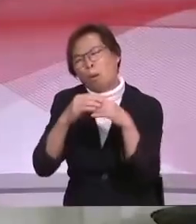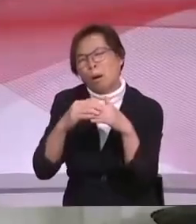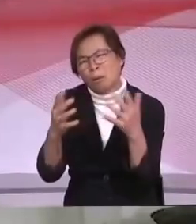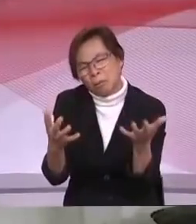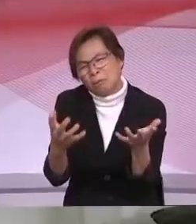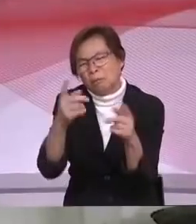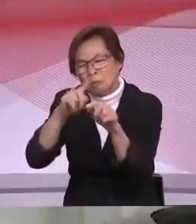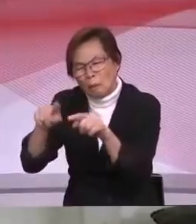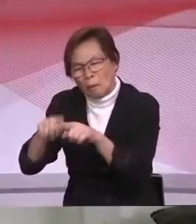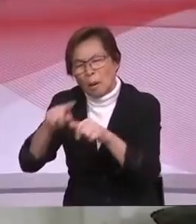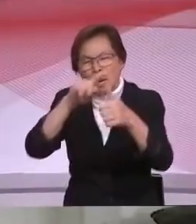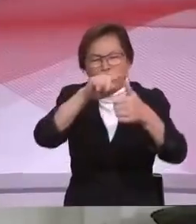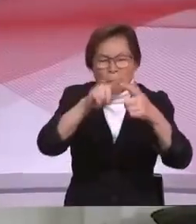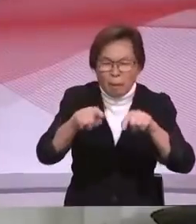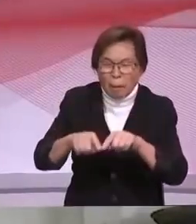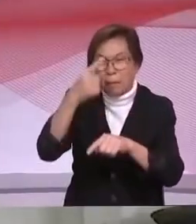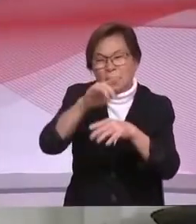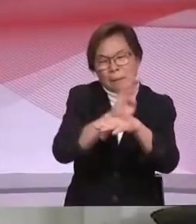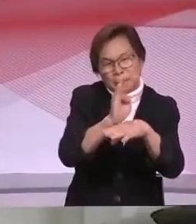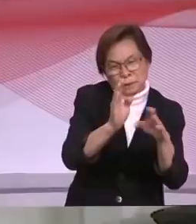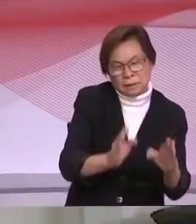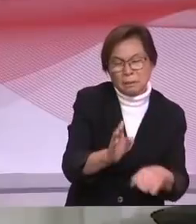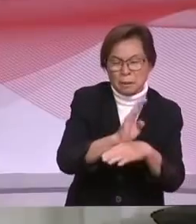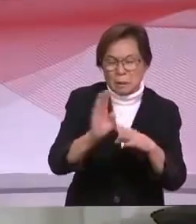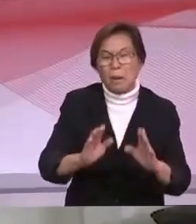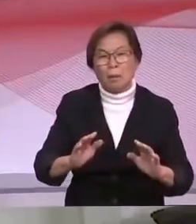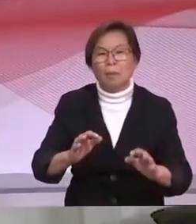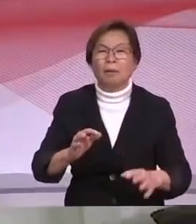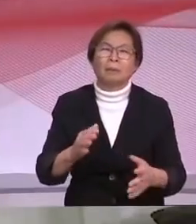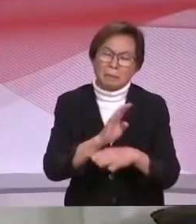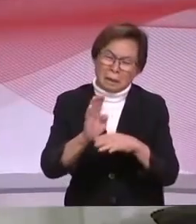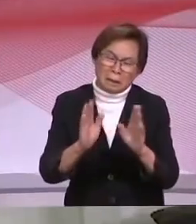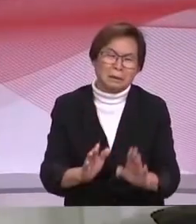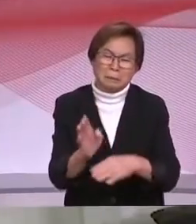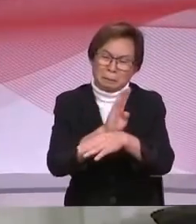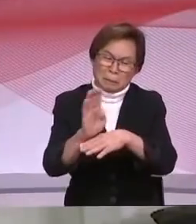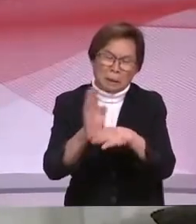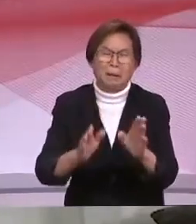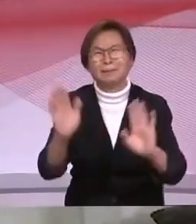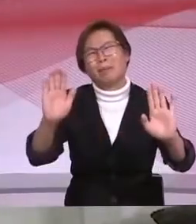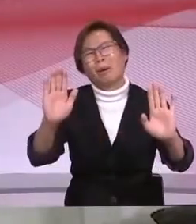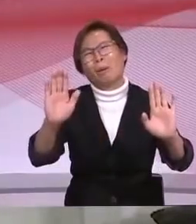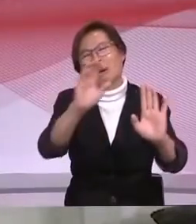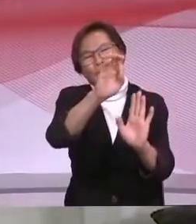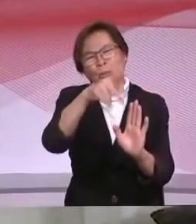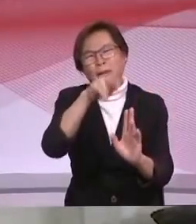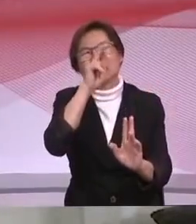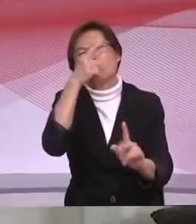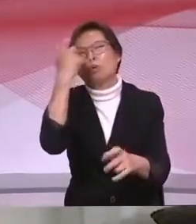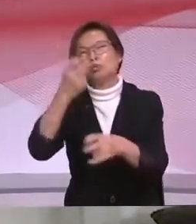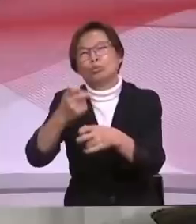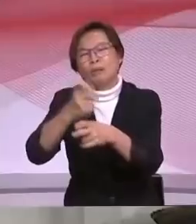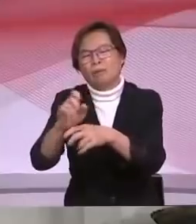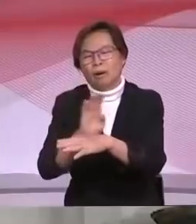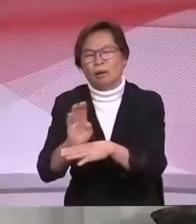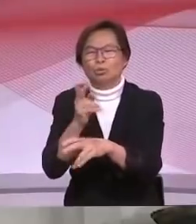macam-macam. Bagi peniaga-peniaga, mungkin mereka kalau boleh tidak mahu ada SOP yang ketat kerana menyukarkan